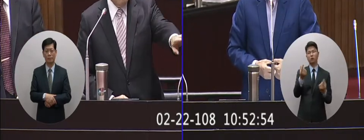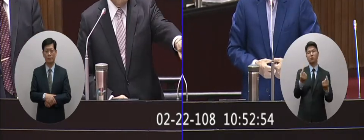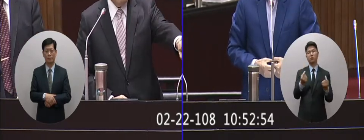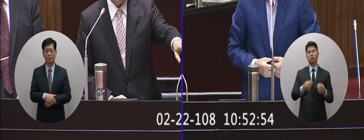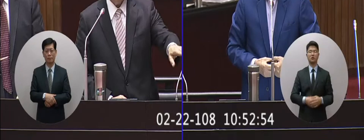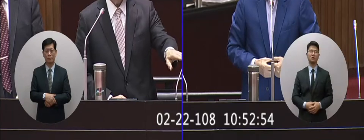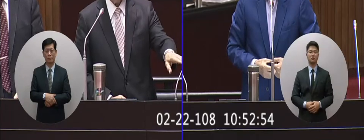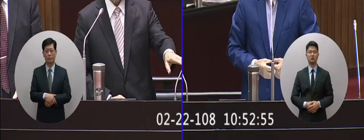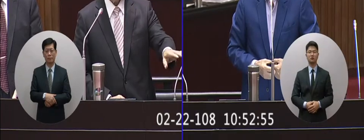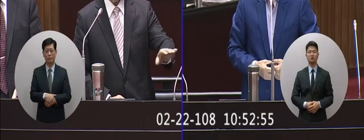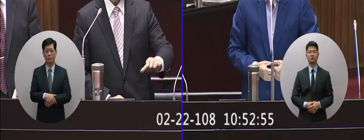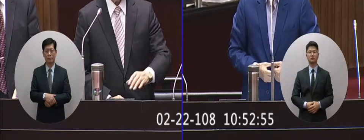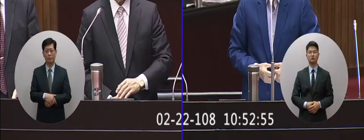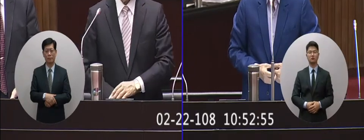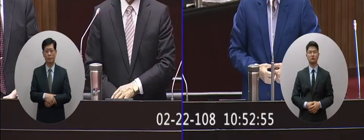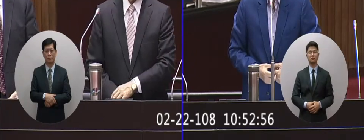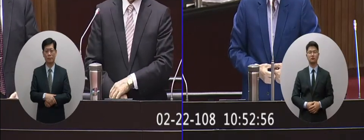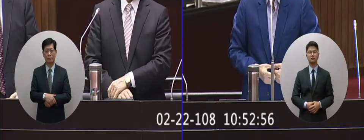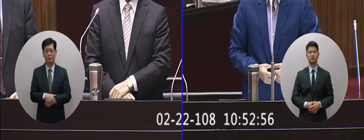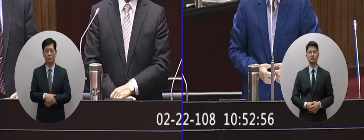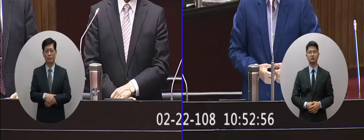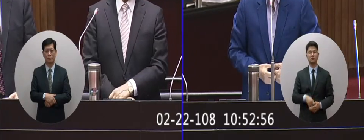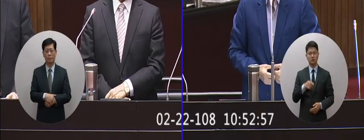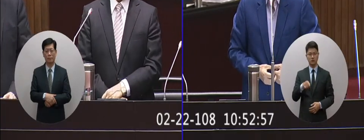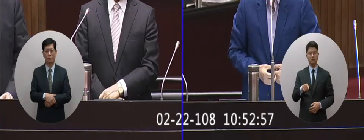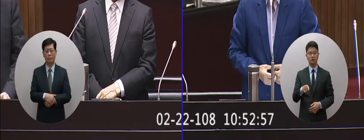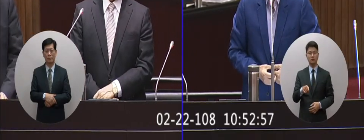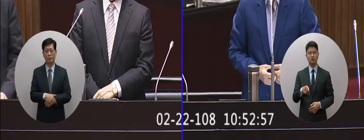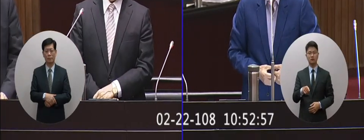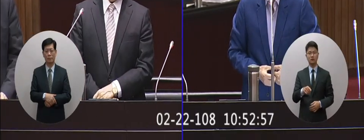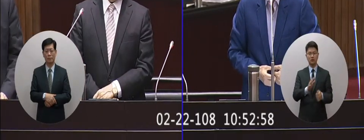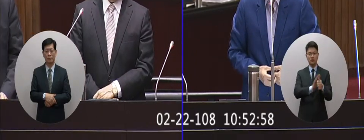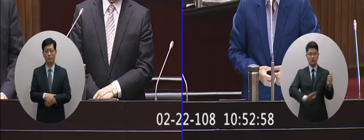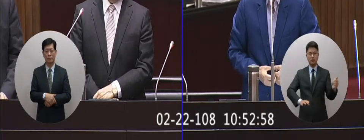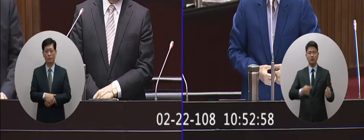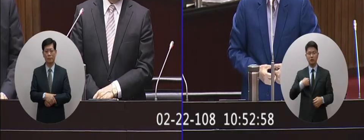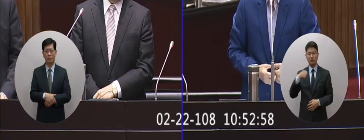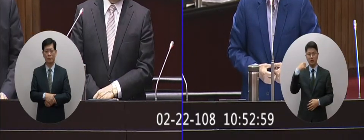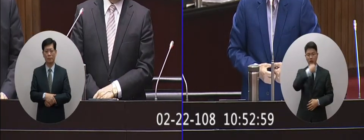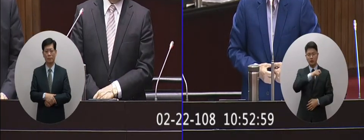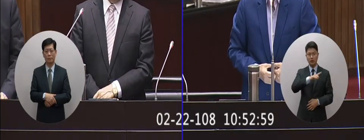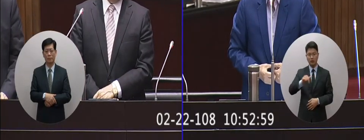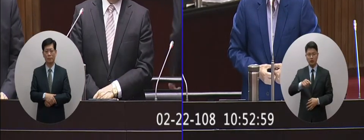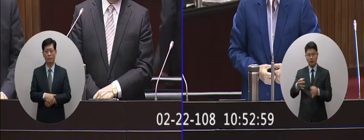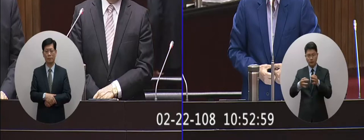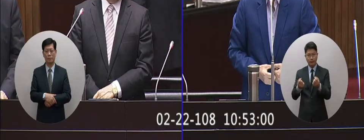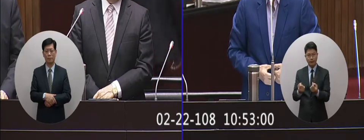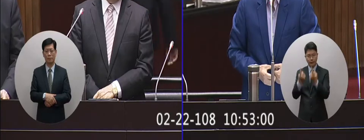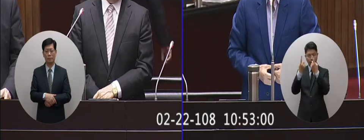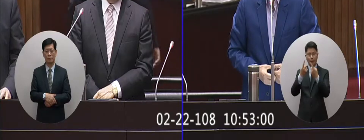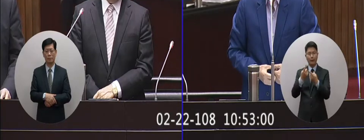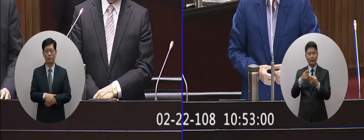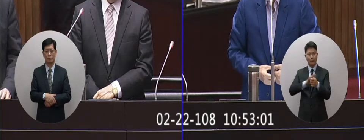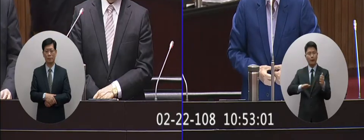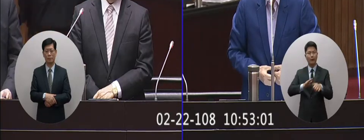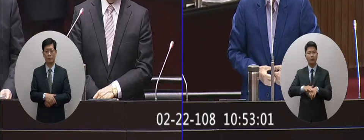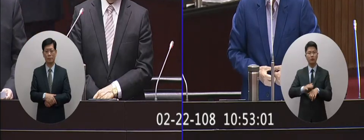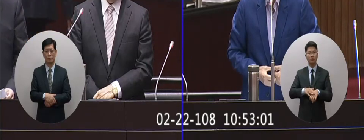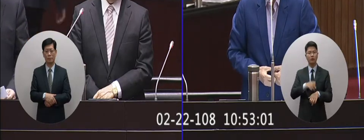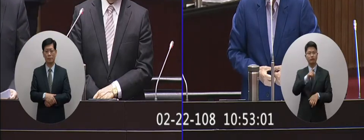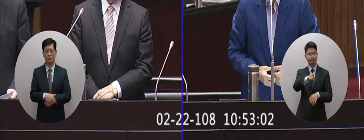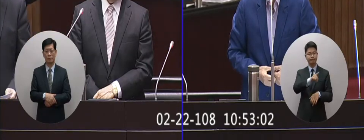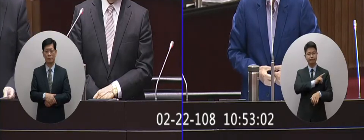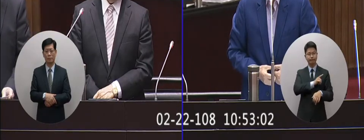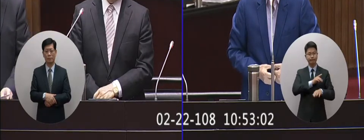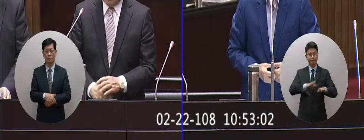点。那势必对我们的通膨会造成影响，请问院长，您的因应